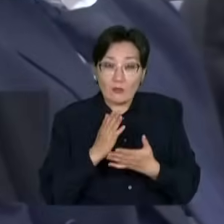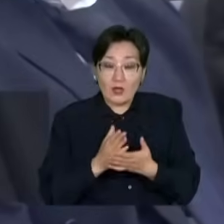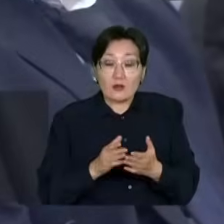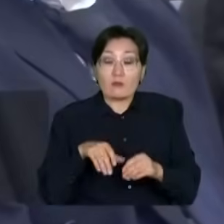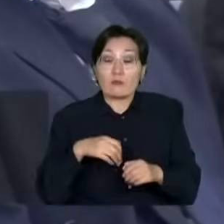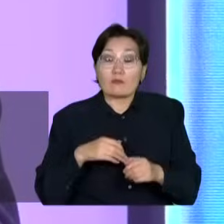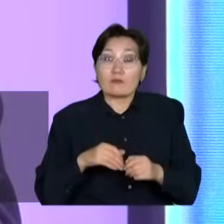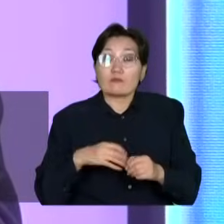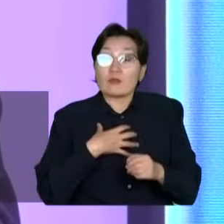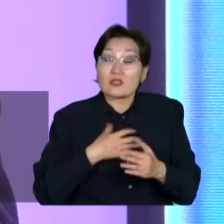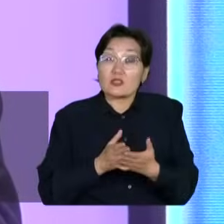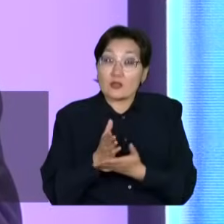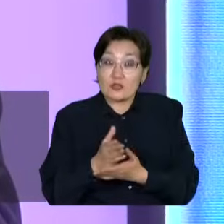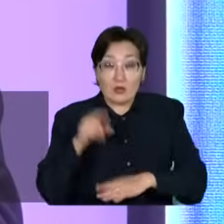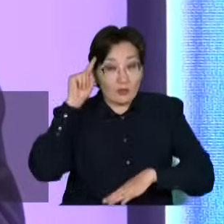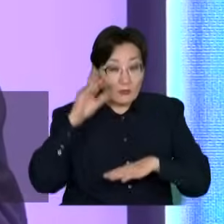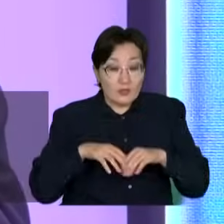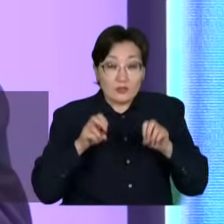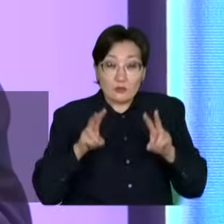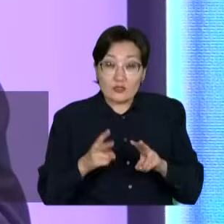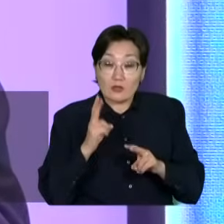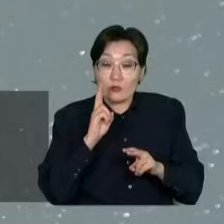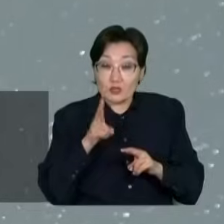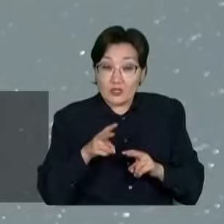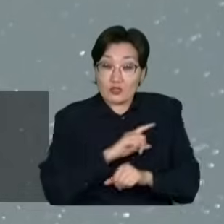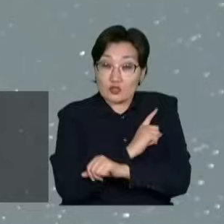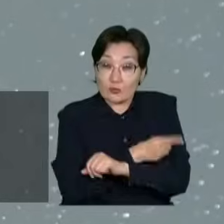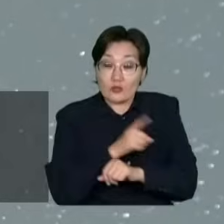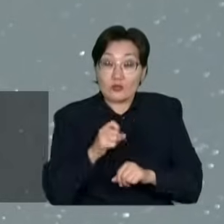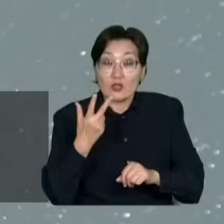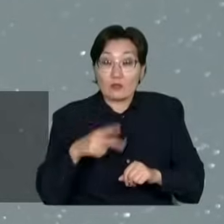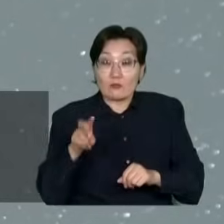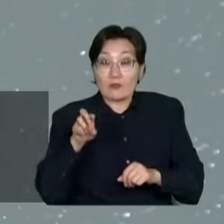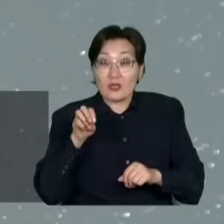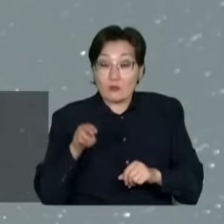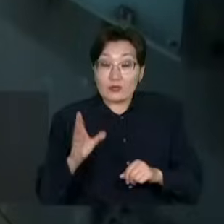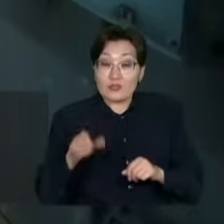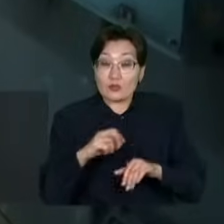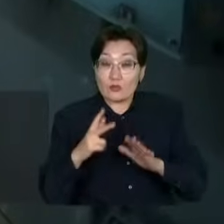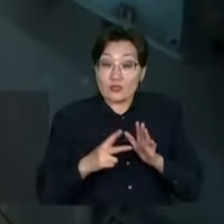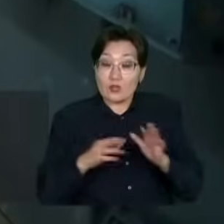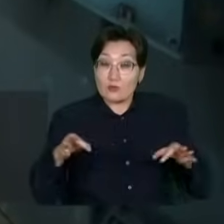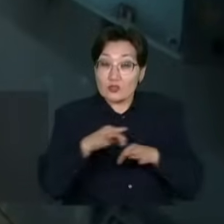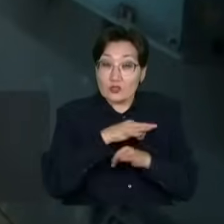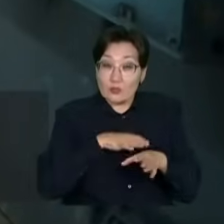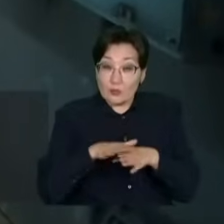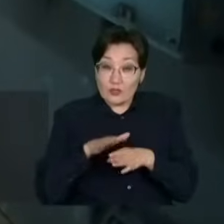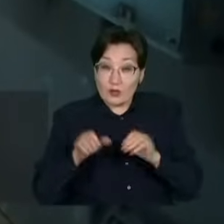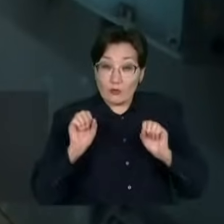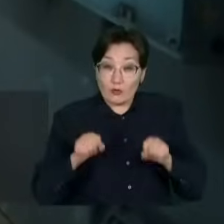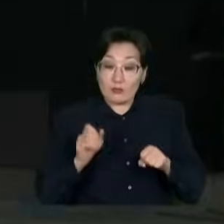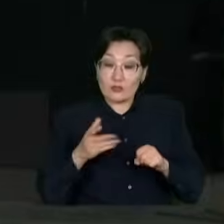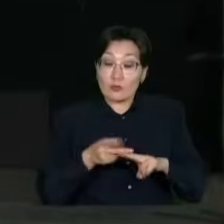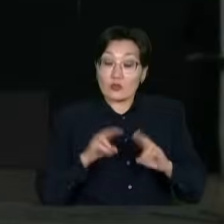аясында тарқатып сөйлеген облыс әкімдігінің өкілдері алдағы 2 жылда қуаты 130 мегаватт болатын 18 жобаның іске асуы мүмкін дейді.